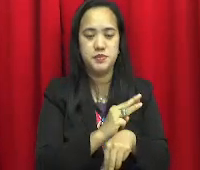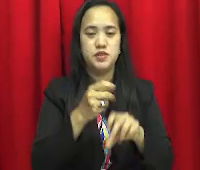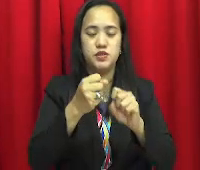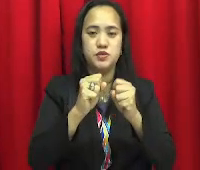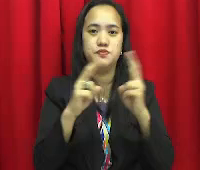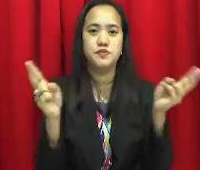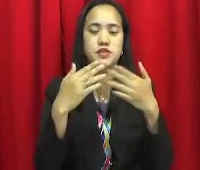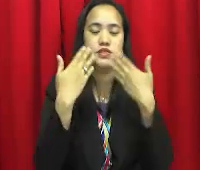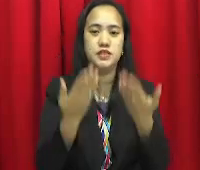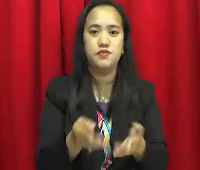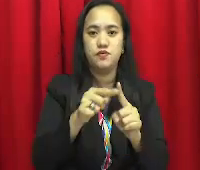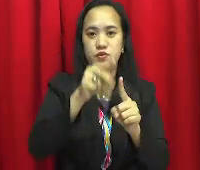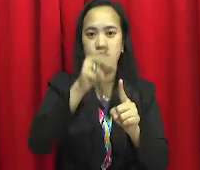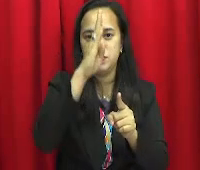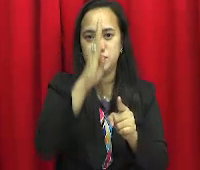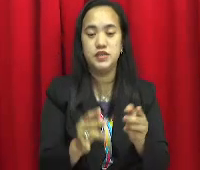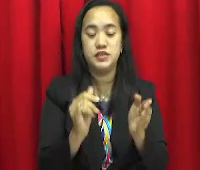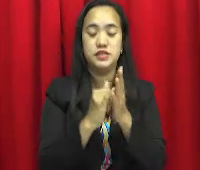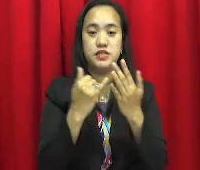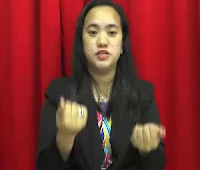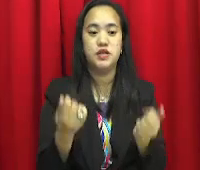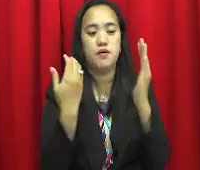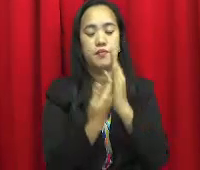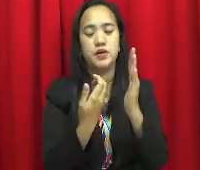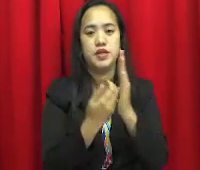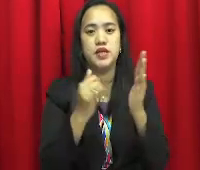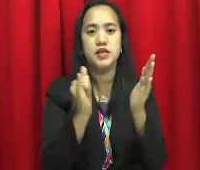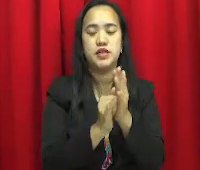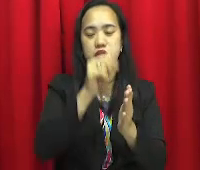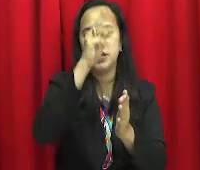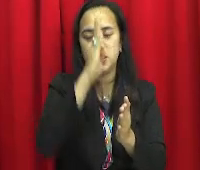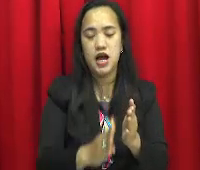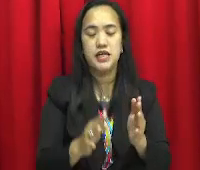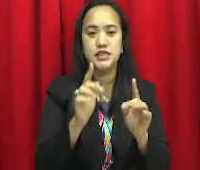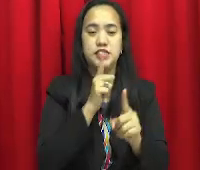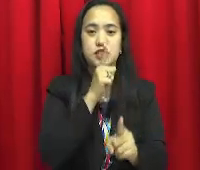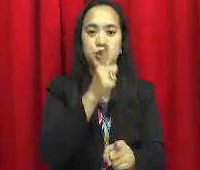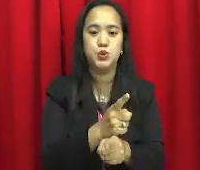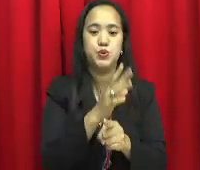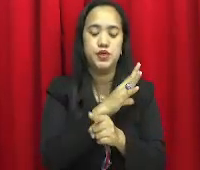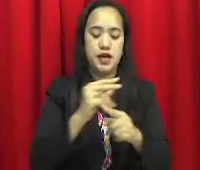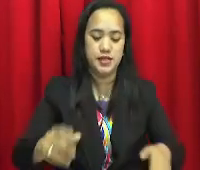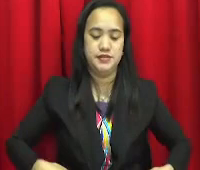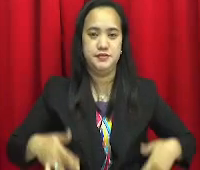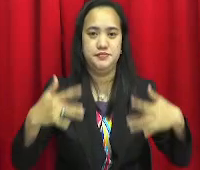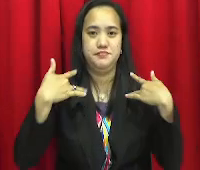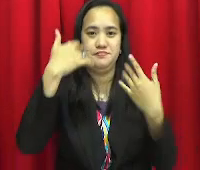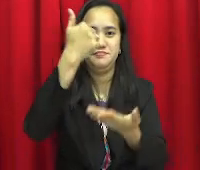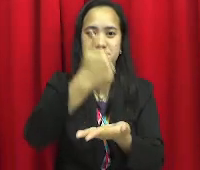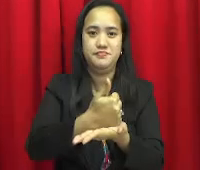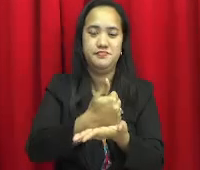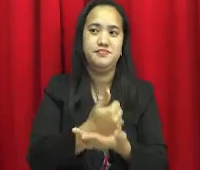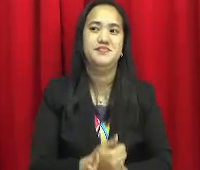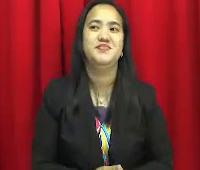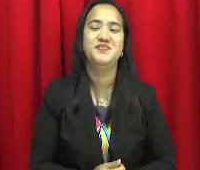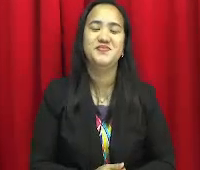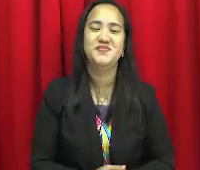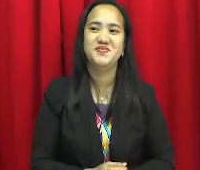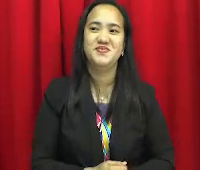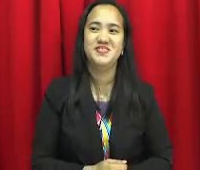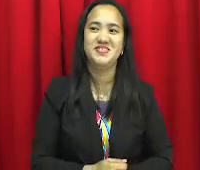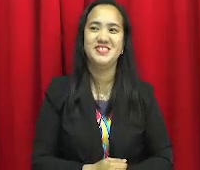ano? Eh, ebidensya yan na buhay ang Diyos. No? Amen. Yes, amen. Amen. Akalaan mo magna, mega.